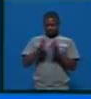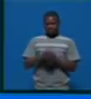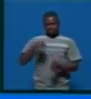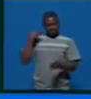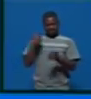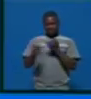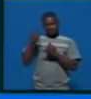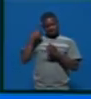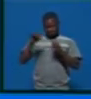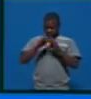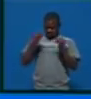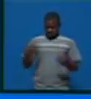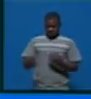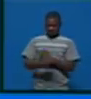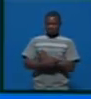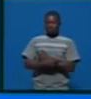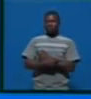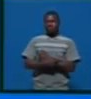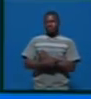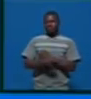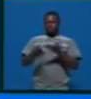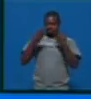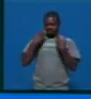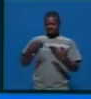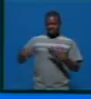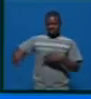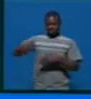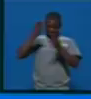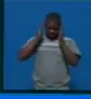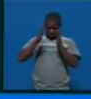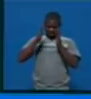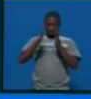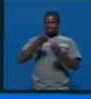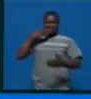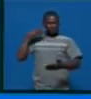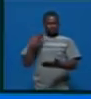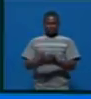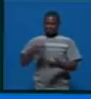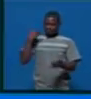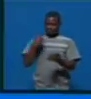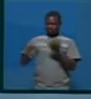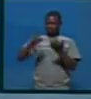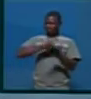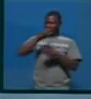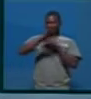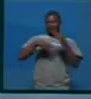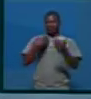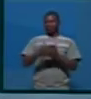pour les actualités de cette mi-journée. Merci de votre attention. Excellent week-end à tous et à toutes.